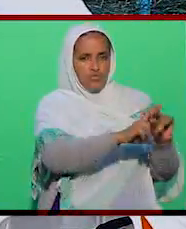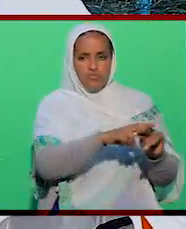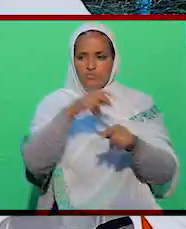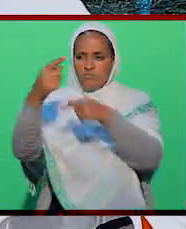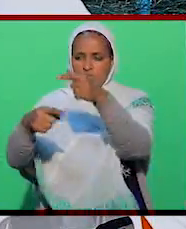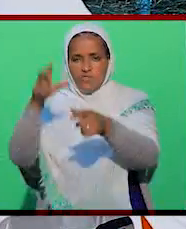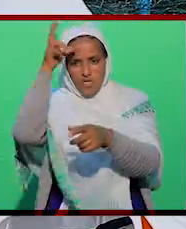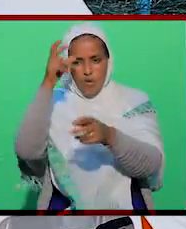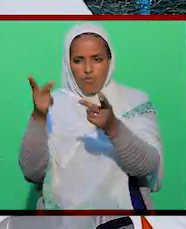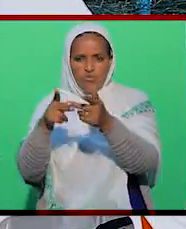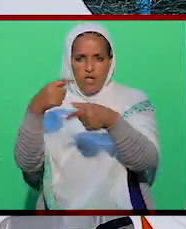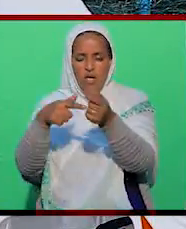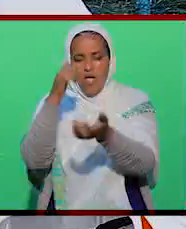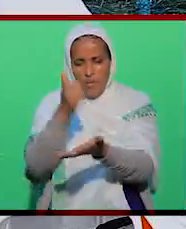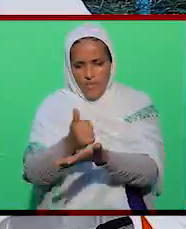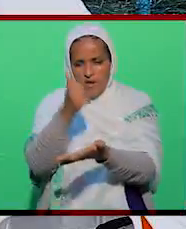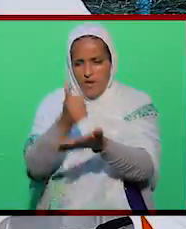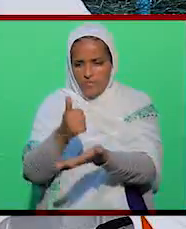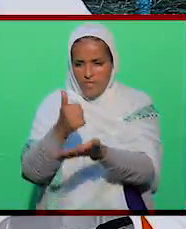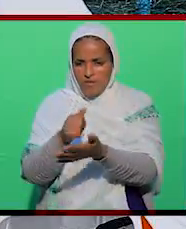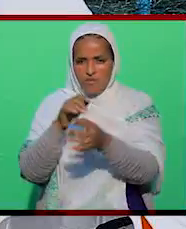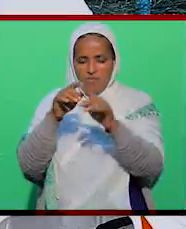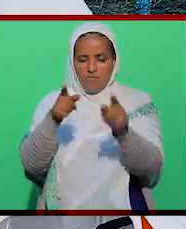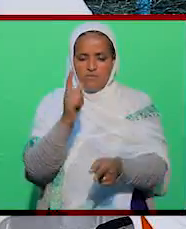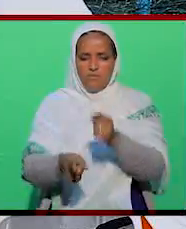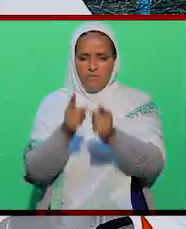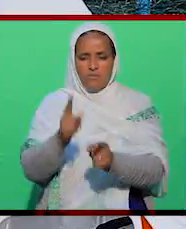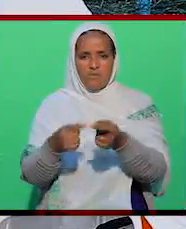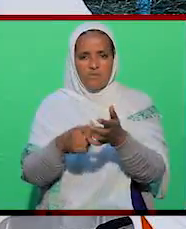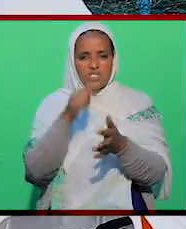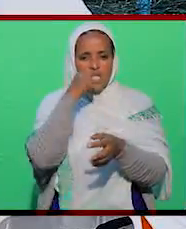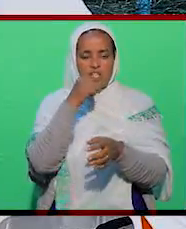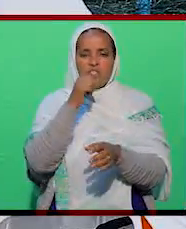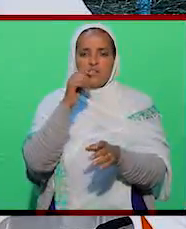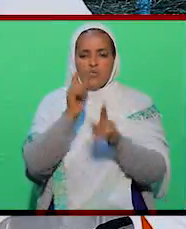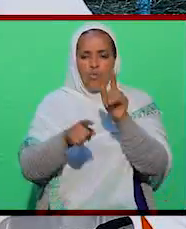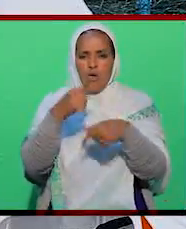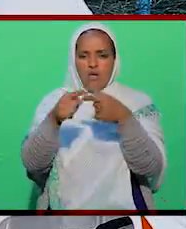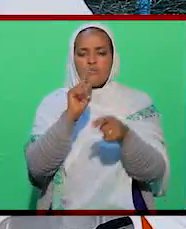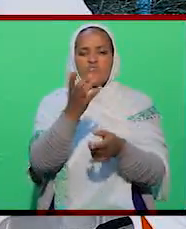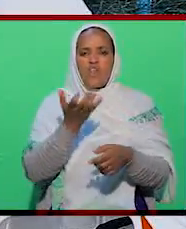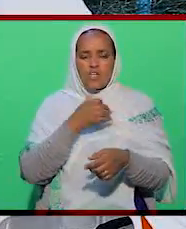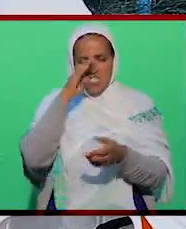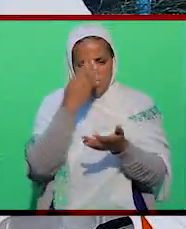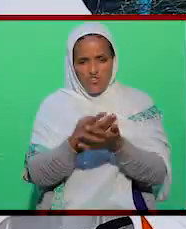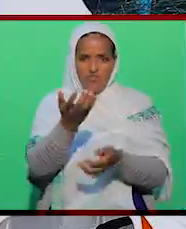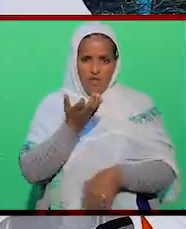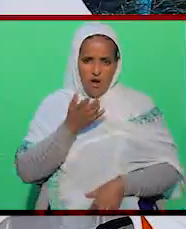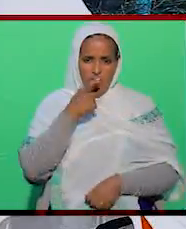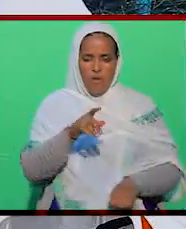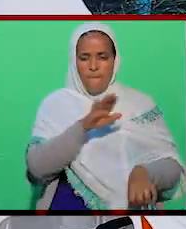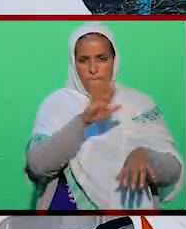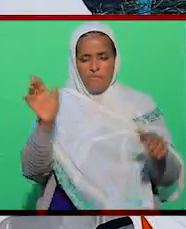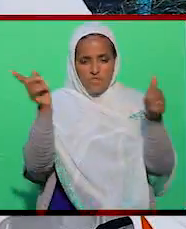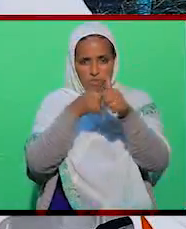ይባላል። አሜን አሜን፣ እርስዎ መጀን ነው የሚለው። አንድ ሴትዮ ሄዳ ጠንቋይ ቤት ምን ፈልገሽ ነው አላት። ልጅ ፈልጌ